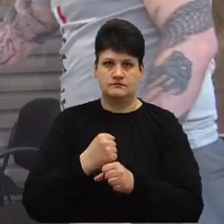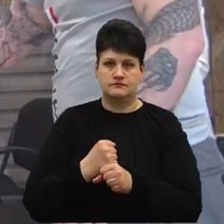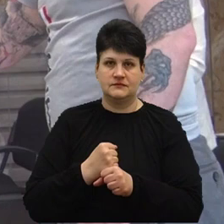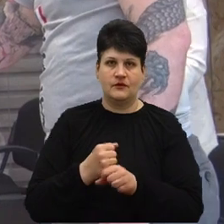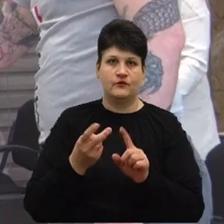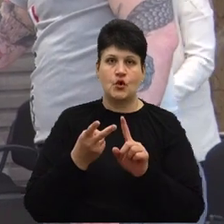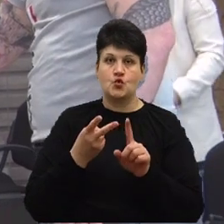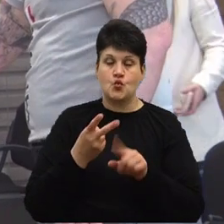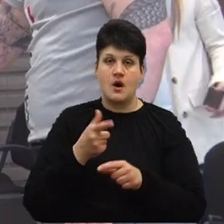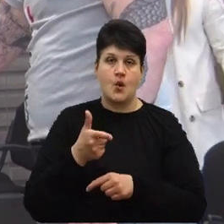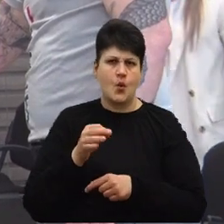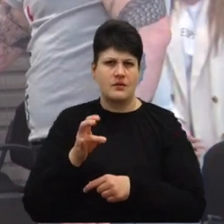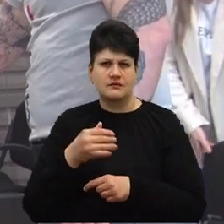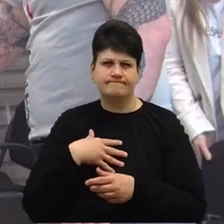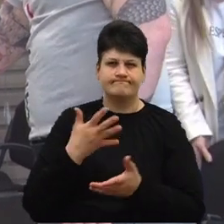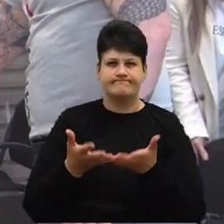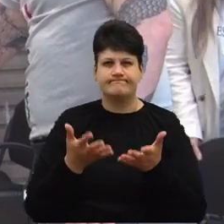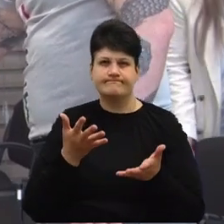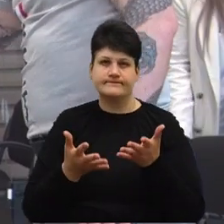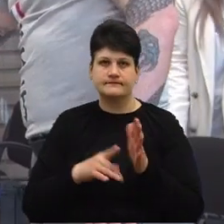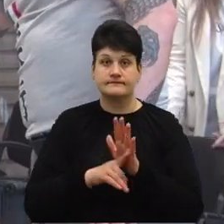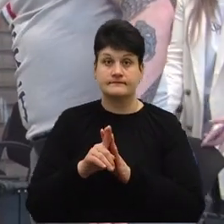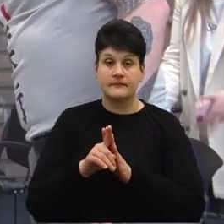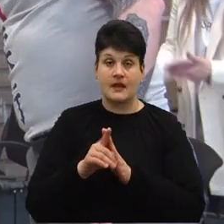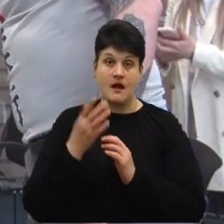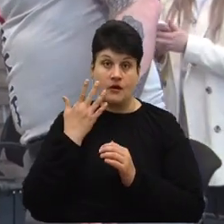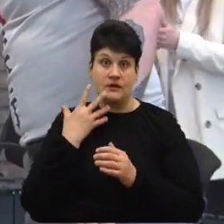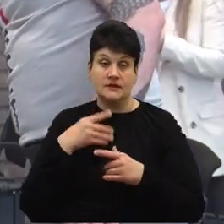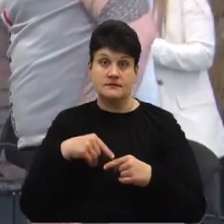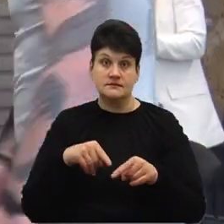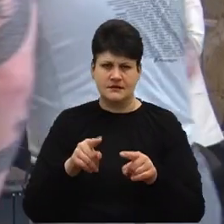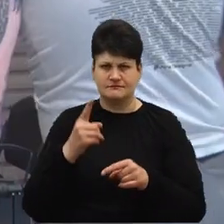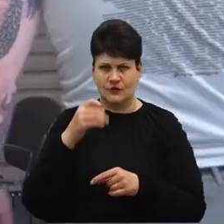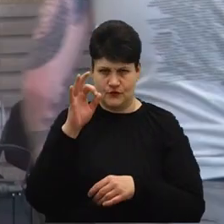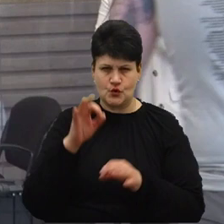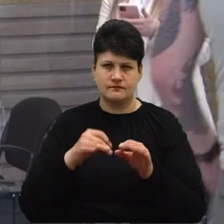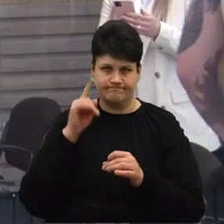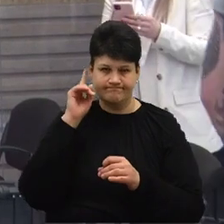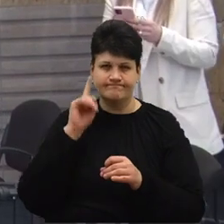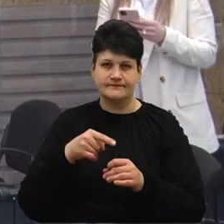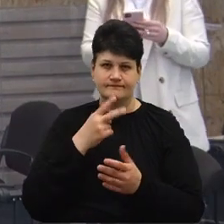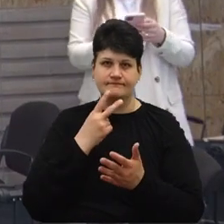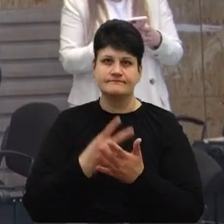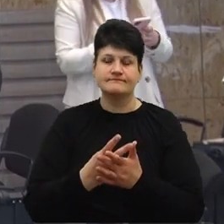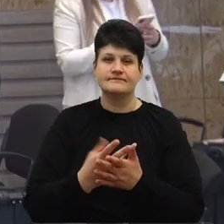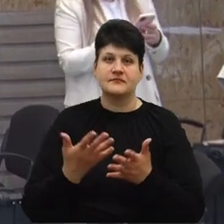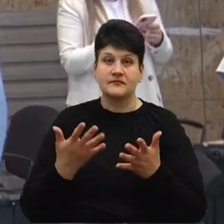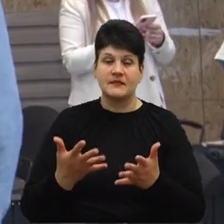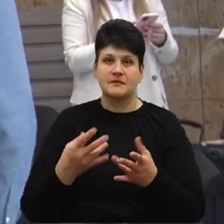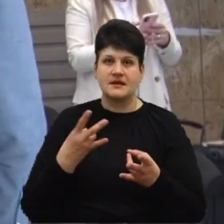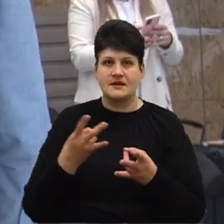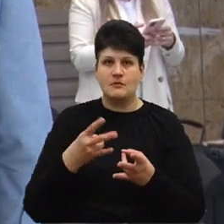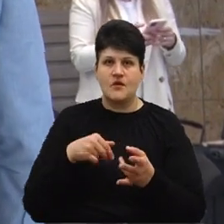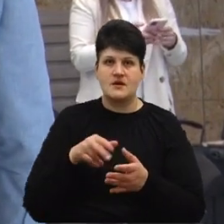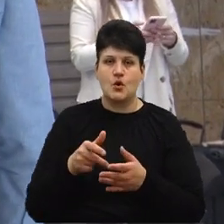так більш-менш сумнівався, коли виходив на старт. А коли вже взяв золото, то я вже 100% знову перший. Але мені треба було вийти ще на